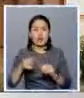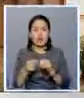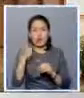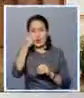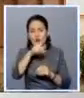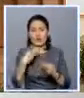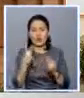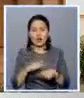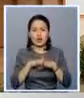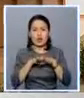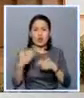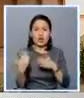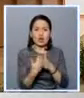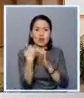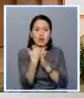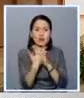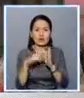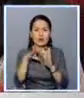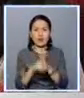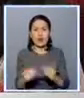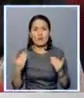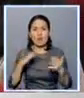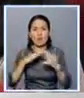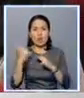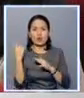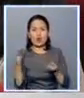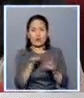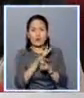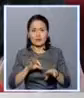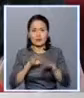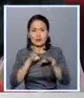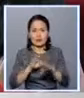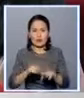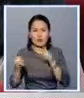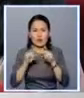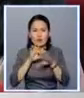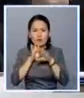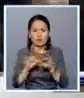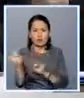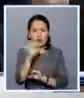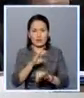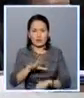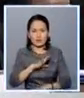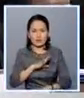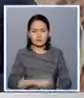жылы субсидиялаудың жаңа түрі енгізіледі. Бұл туралы бүгін ауыл шаруашылығы министрлігінде өткен апталы брифингте белгілі болды.